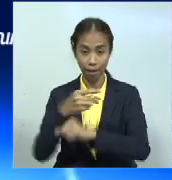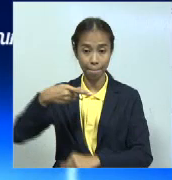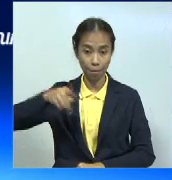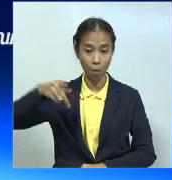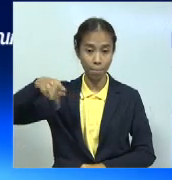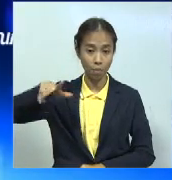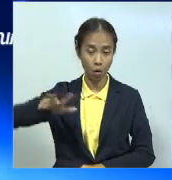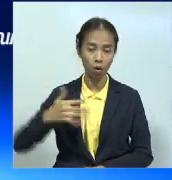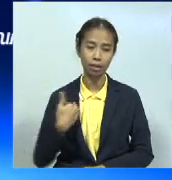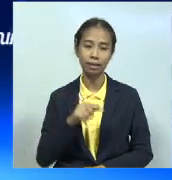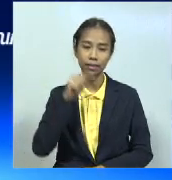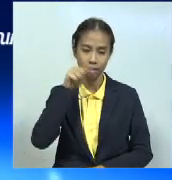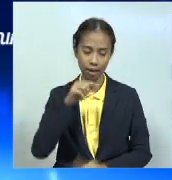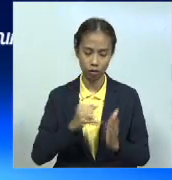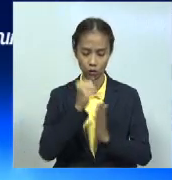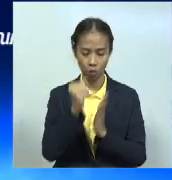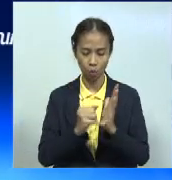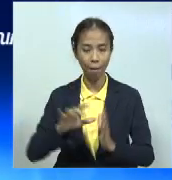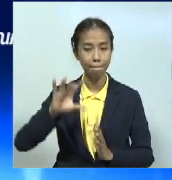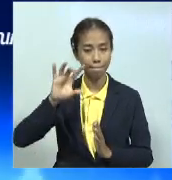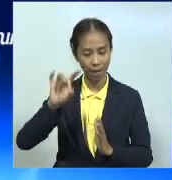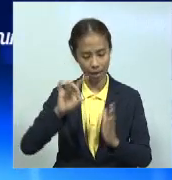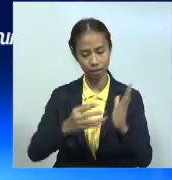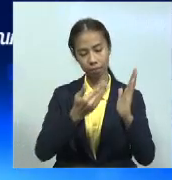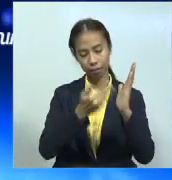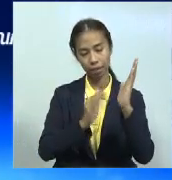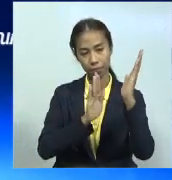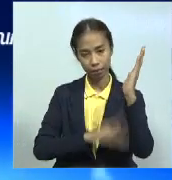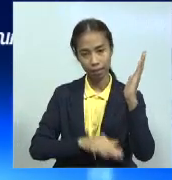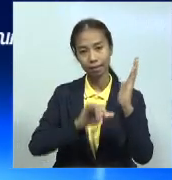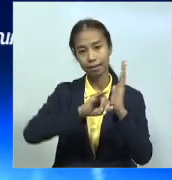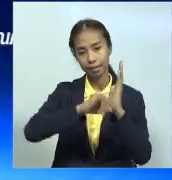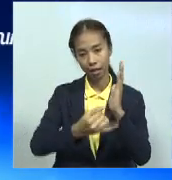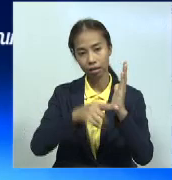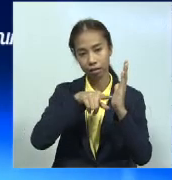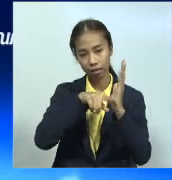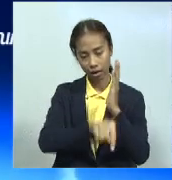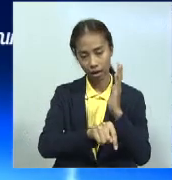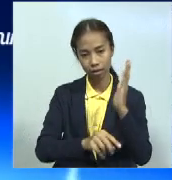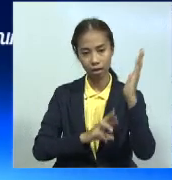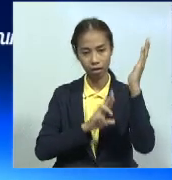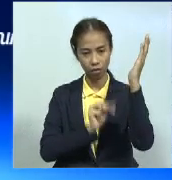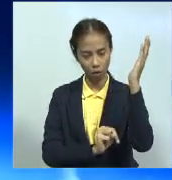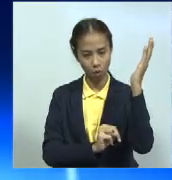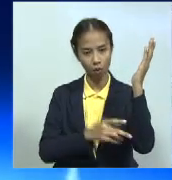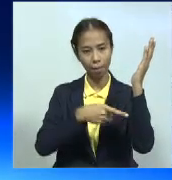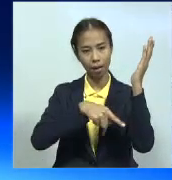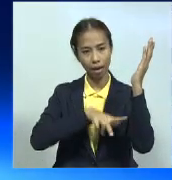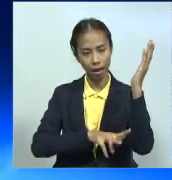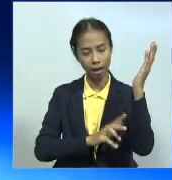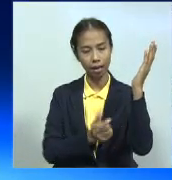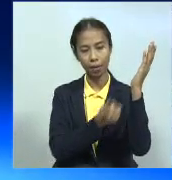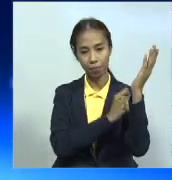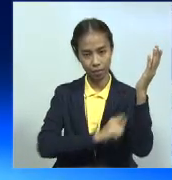สั่งการไปยังพื้นที่8จังหวัดภาคตะวันออกและภาคใต้ได้แก่จังหวัดจันทบุรีตราดระนองพังงาภูเก็ตก